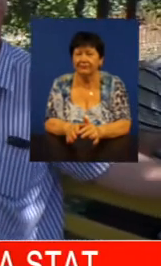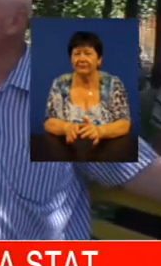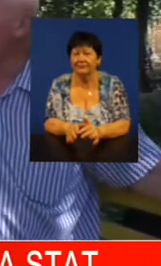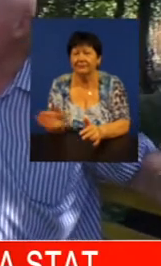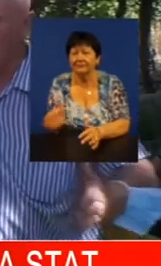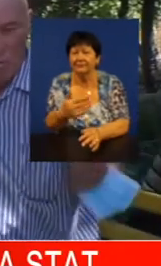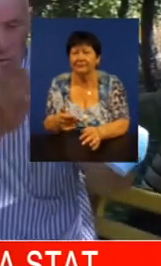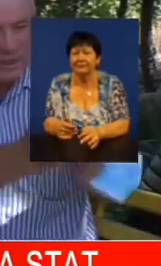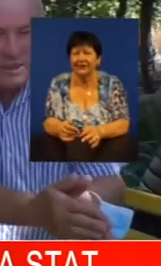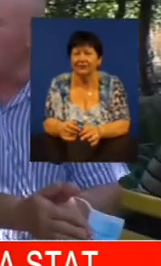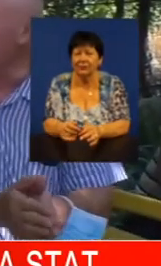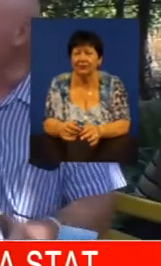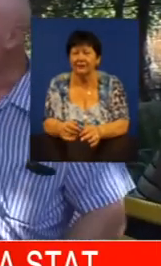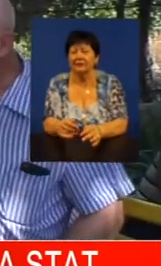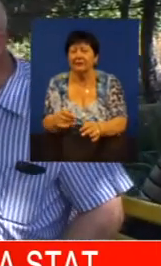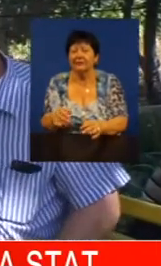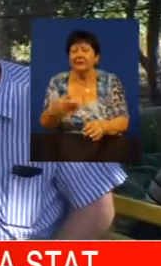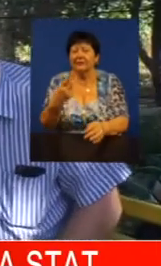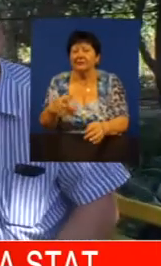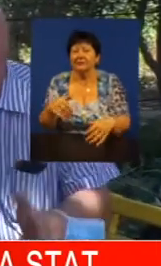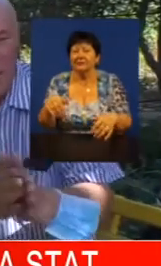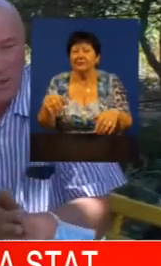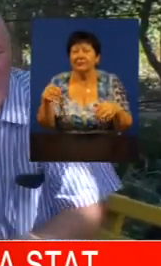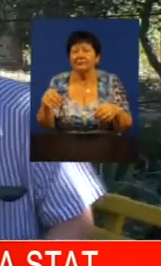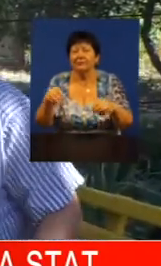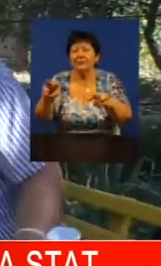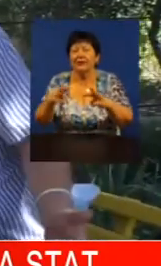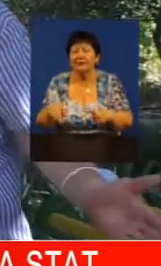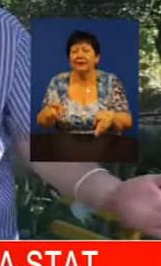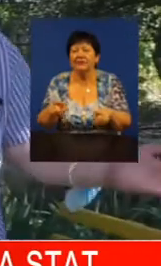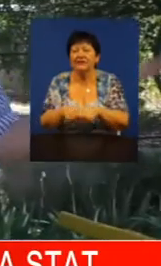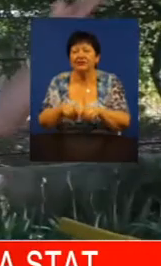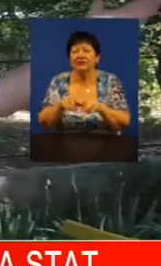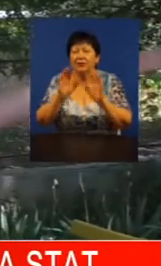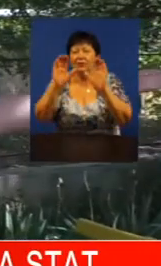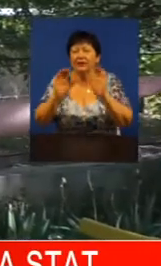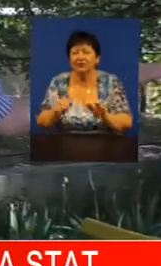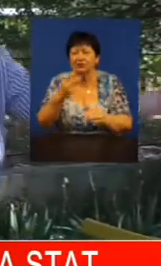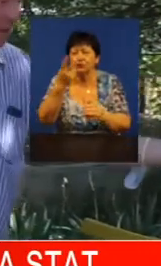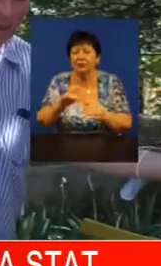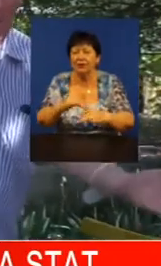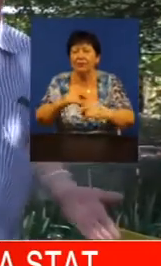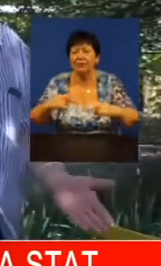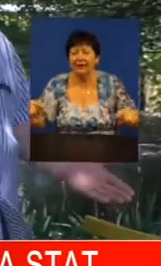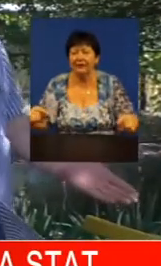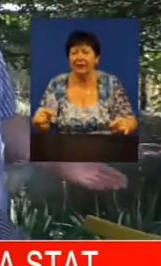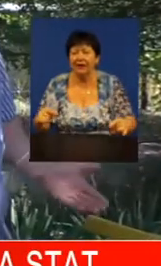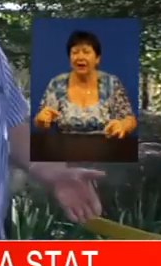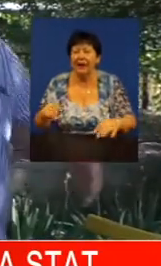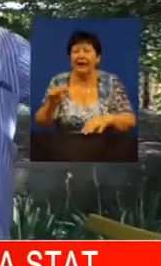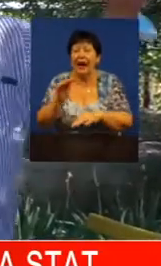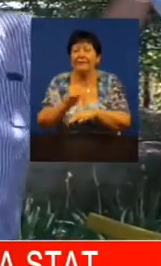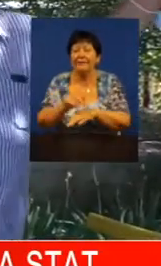Dacă guvernul scoate o hotărâre de guvern și parlamentul face o lege și eu pune, vă zic, pe masă la banchieri, că banchierul